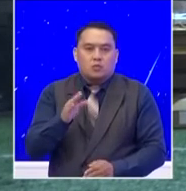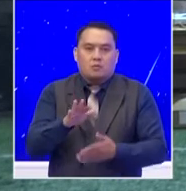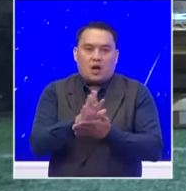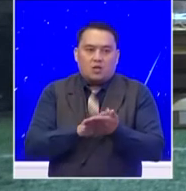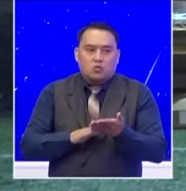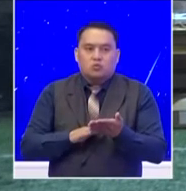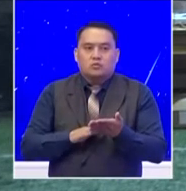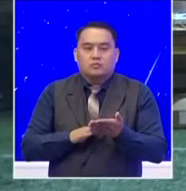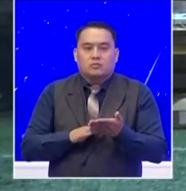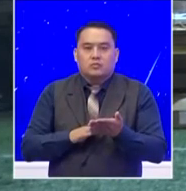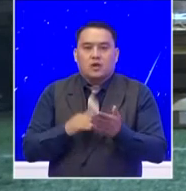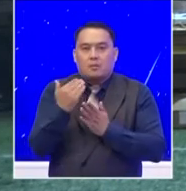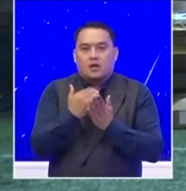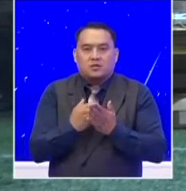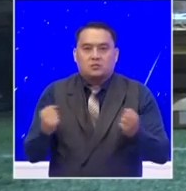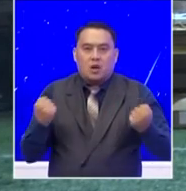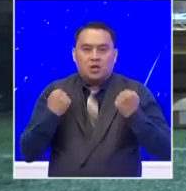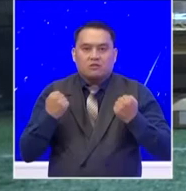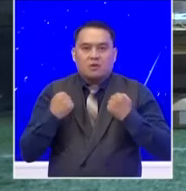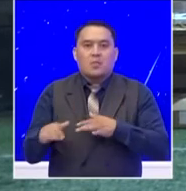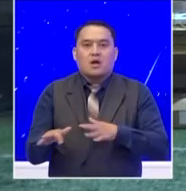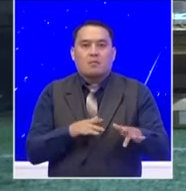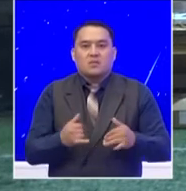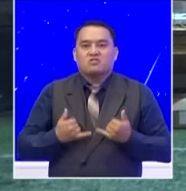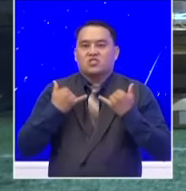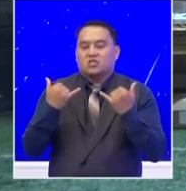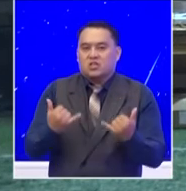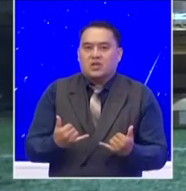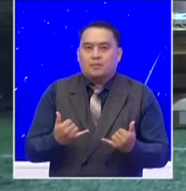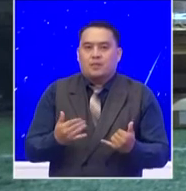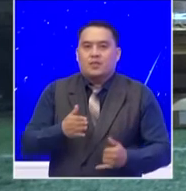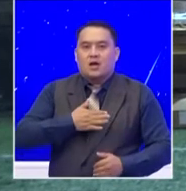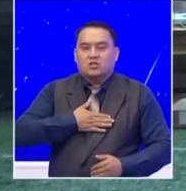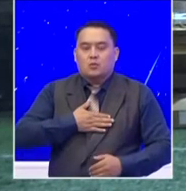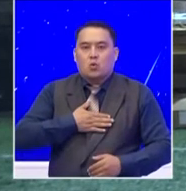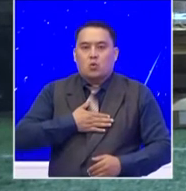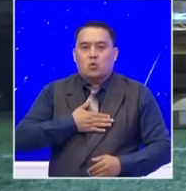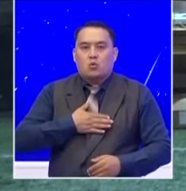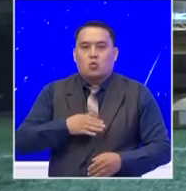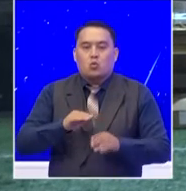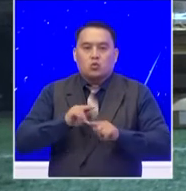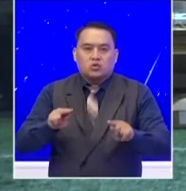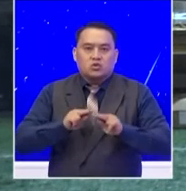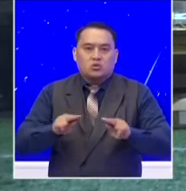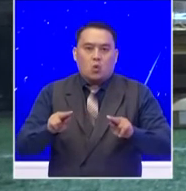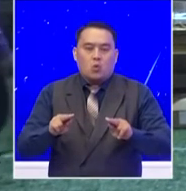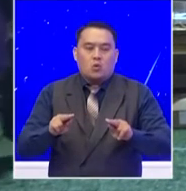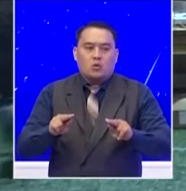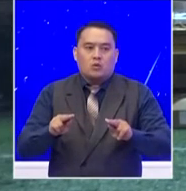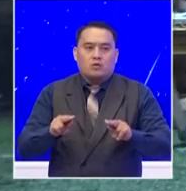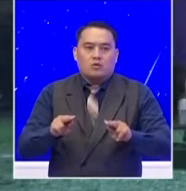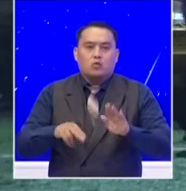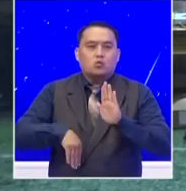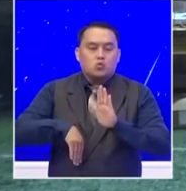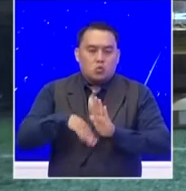продолжим перечень спортивных мероприятий, которые будут посвящены нашему коллеге, учителю, одному из